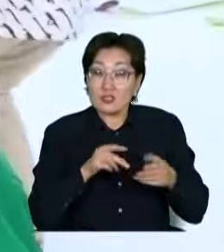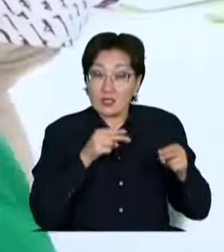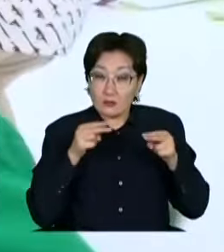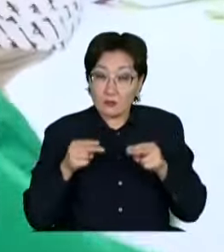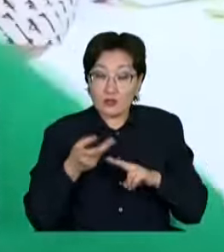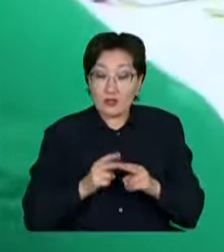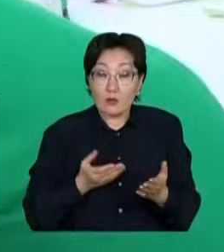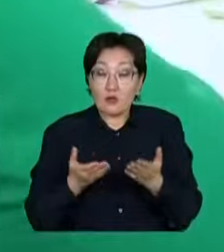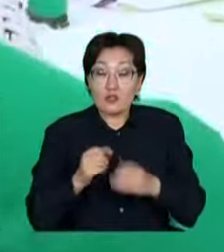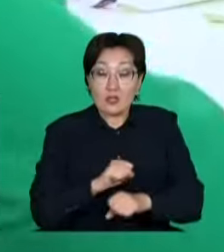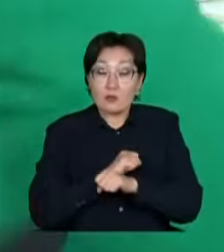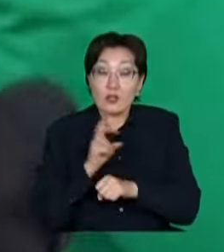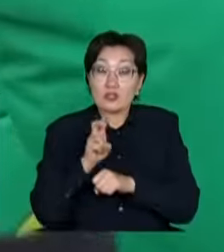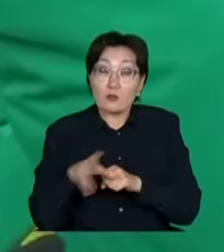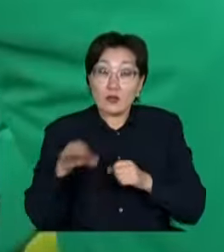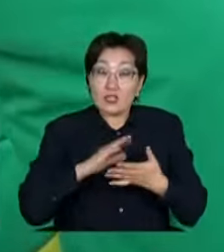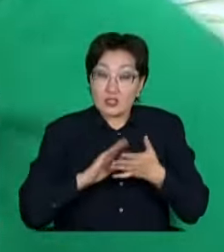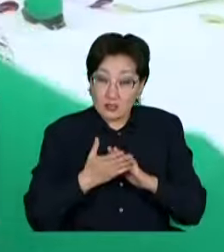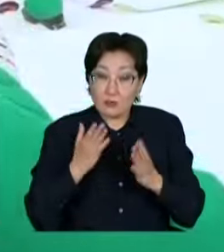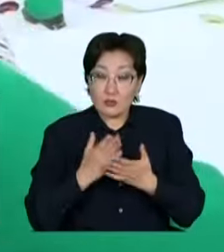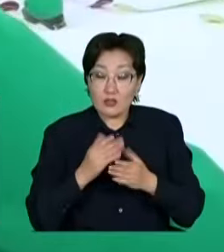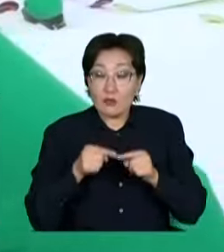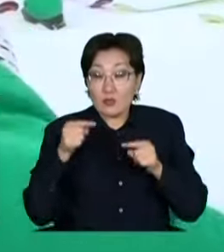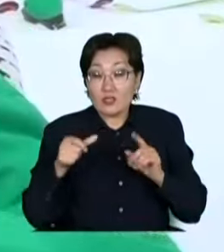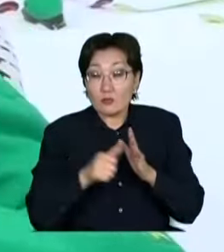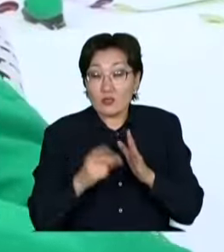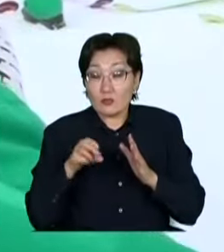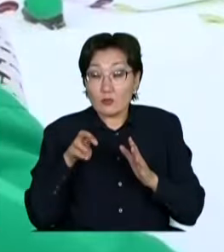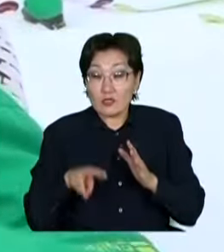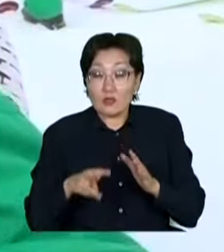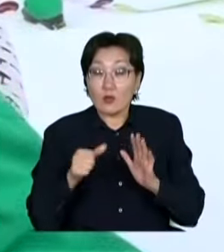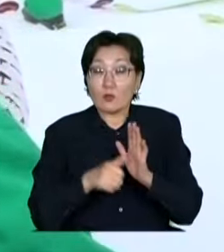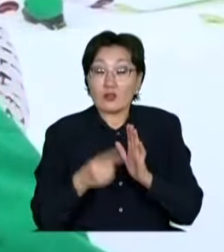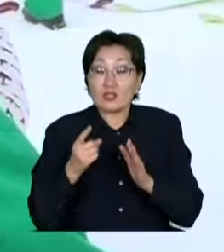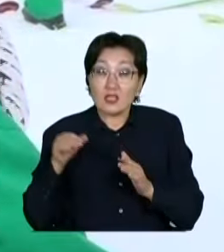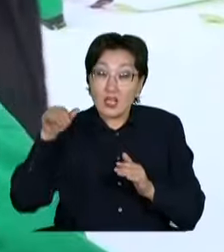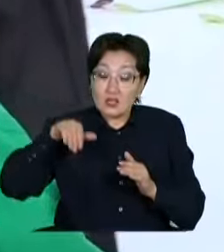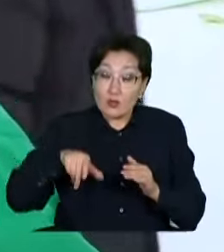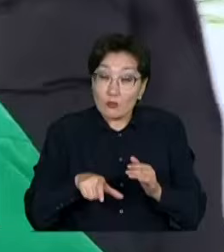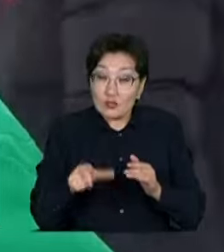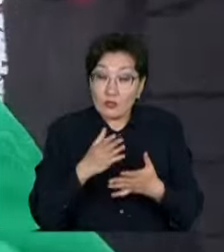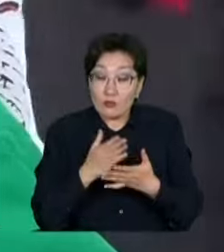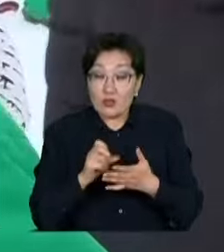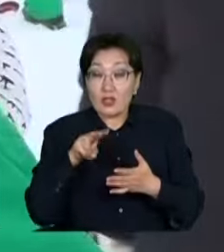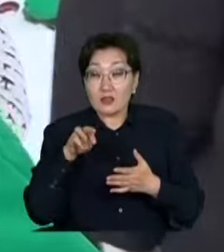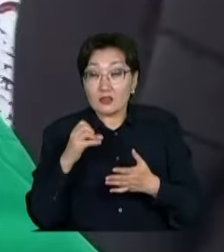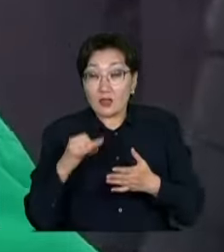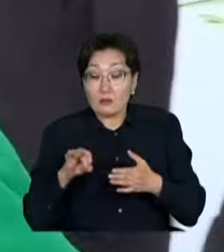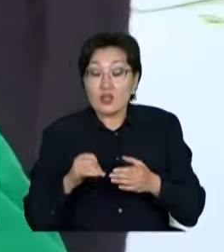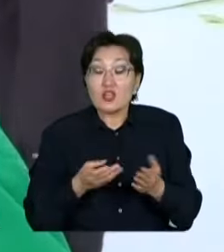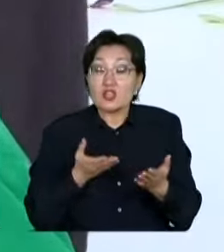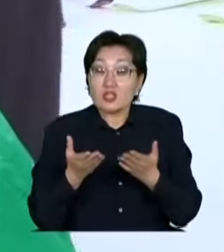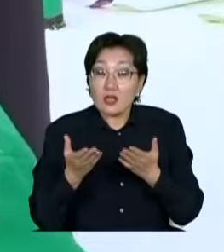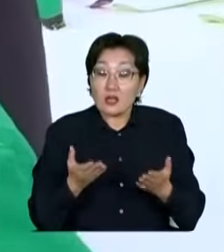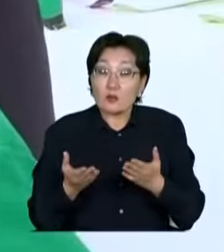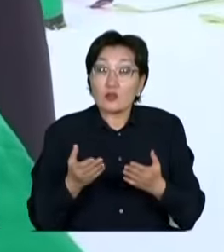Бұл шаңғы курортында келушілерге барлық жағдай жасалған. Ұзындығы 60 шақырым болатын 61 сырғанау жолы бар. Алтайға шаңғы тебуге арнайы келетін туристер